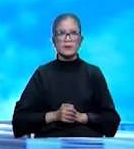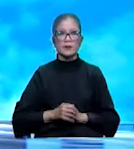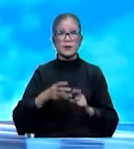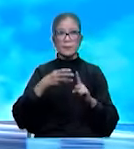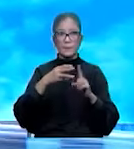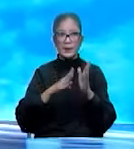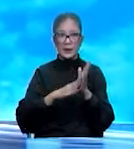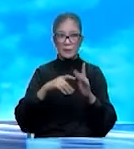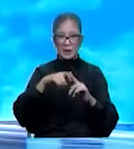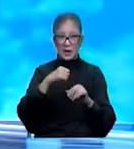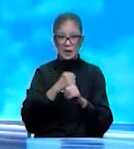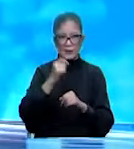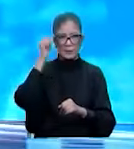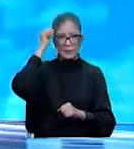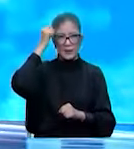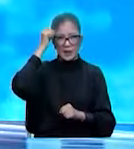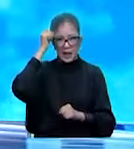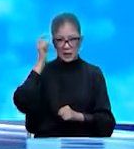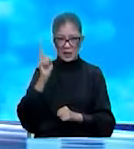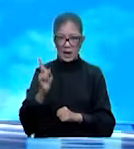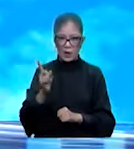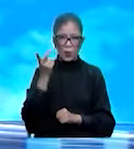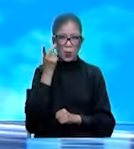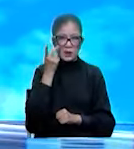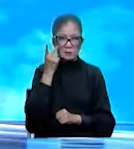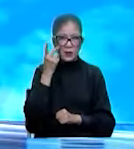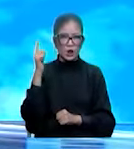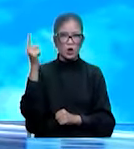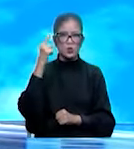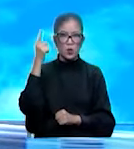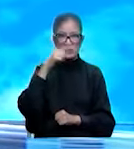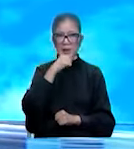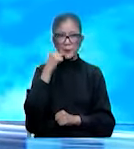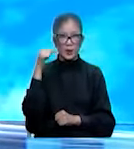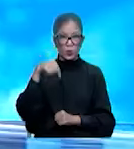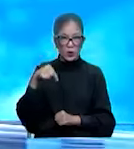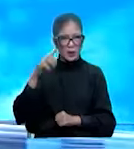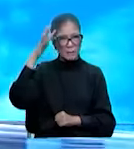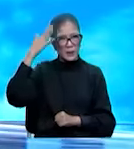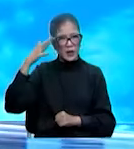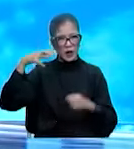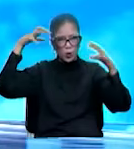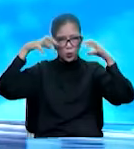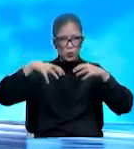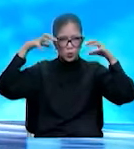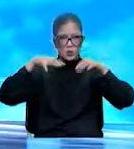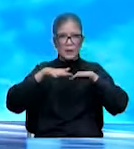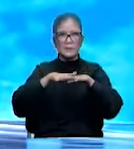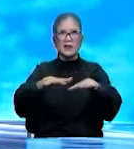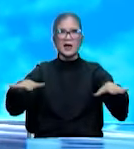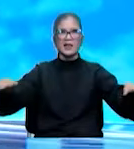Sementara itu, pemirsa BMKG memperingatkan agar kita mewaspadai cuaca pekan ini yang diprediksi curah hujan merata di Indonesia. BMKG